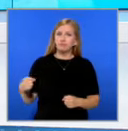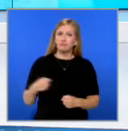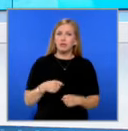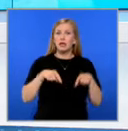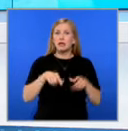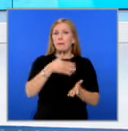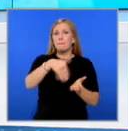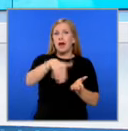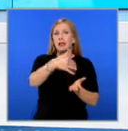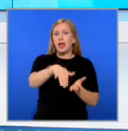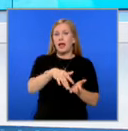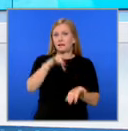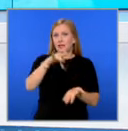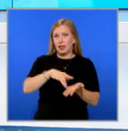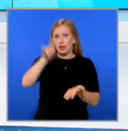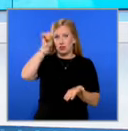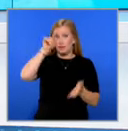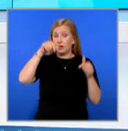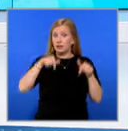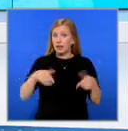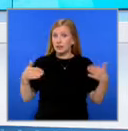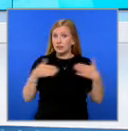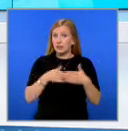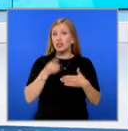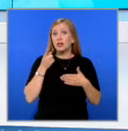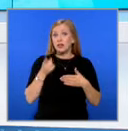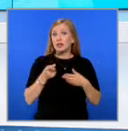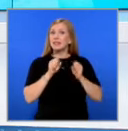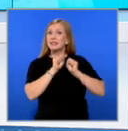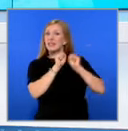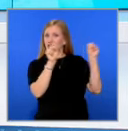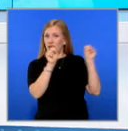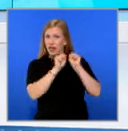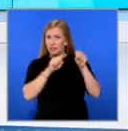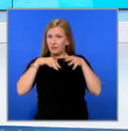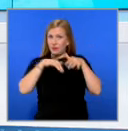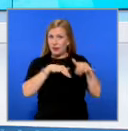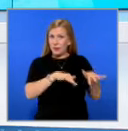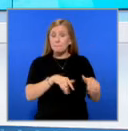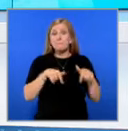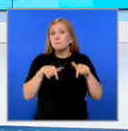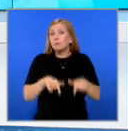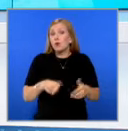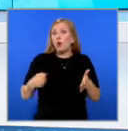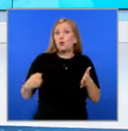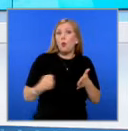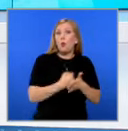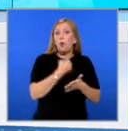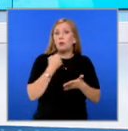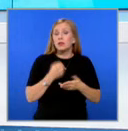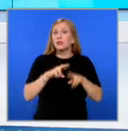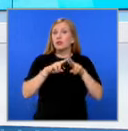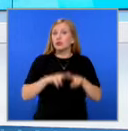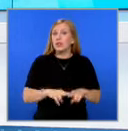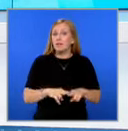центъра на софия тази вечер те излизат на шествие в негова памет шофьорът който го блъсна петър тодоров остава в